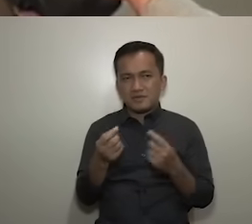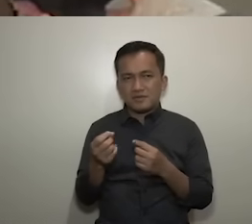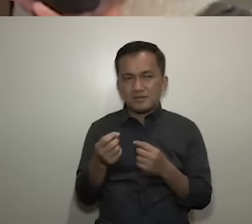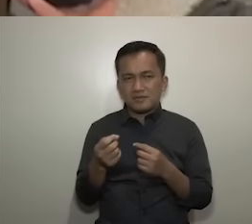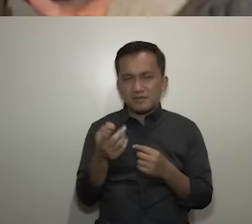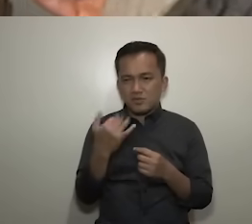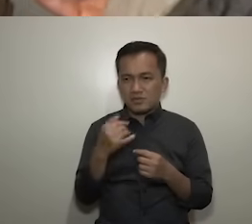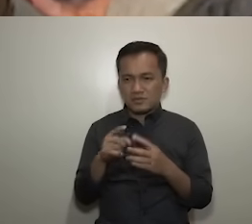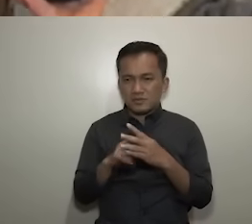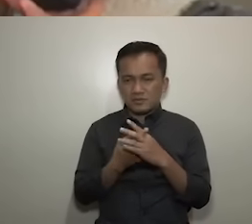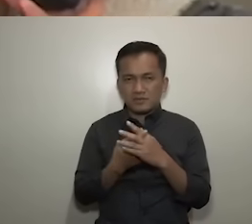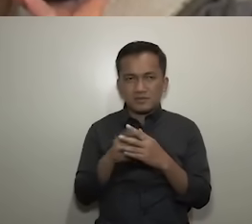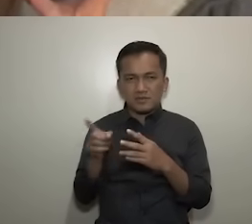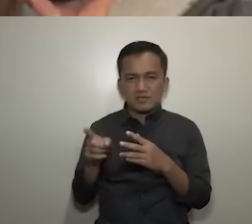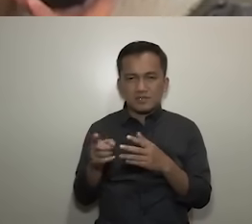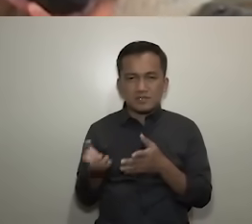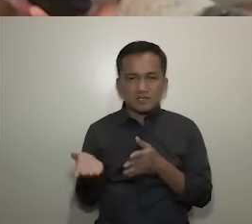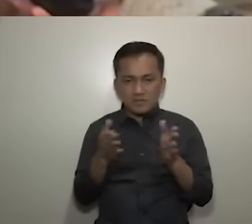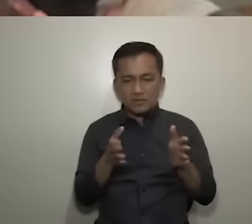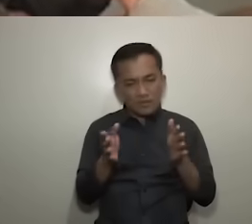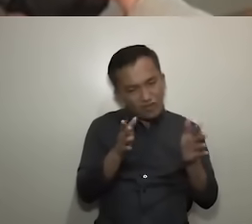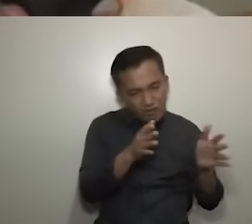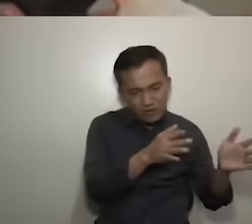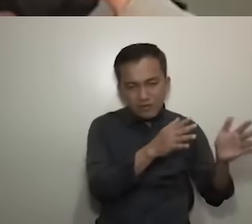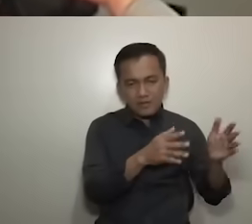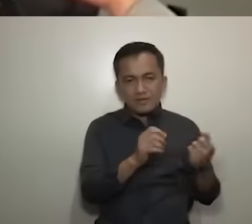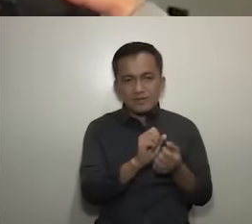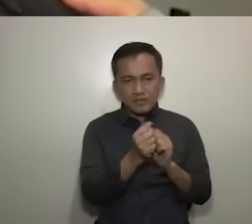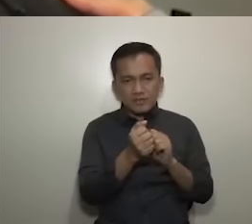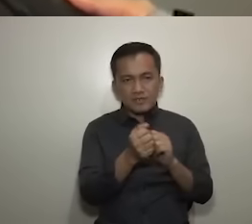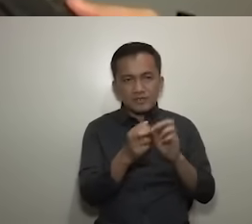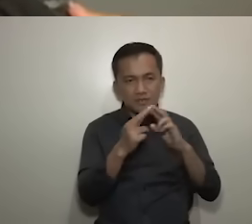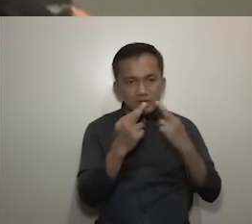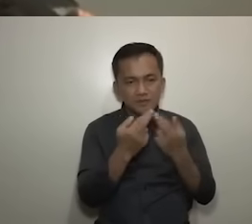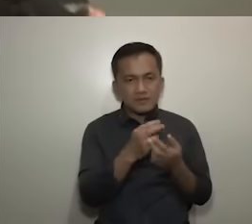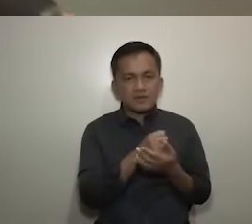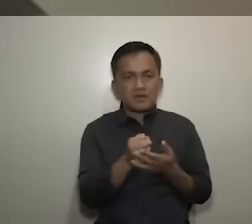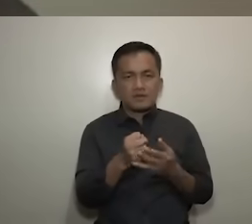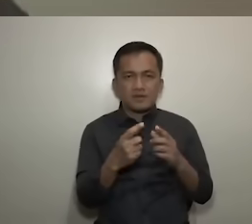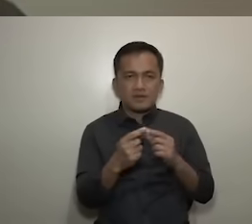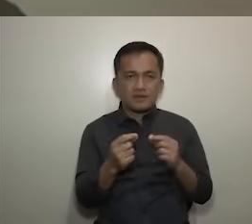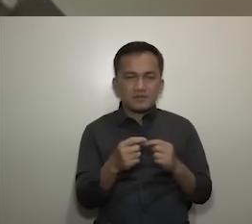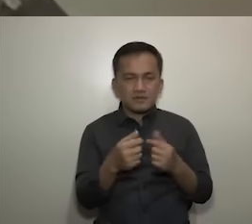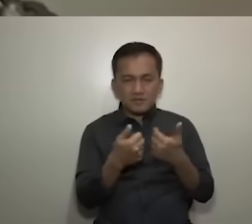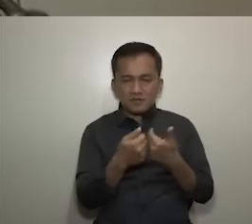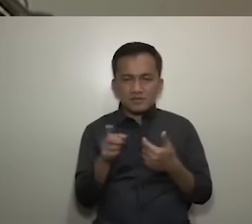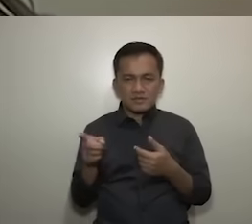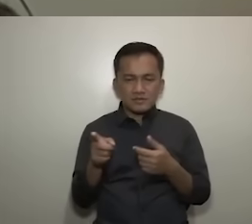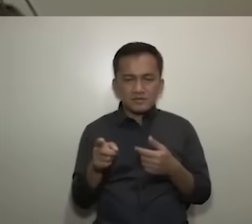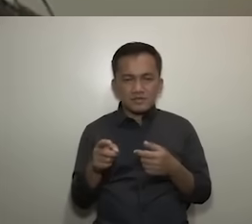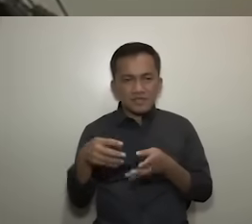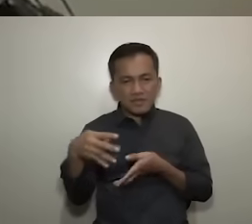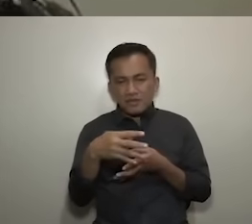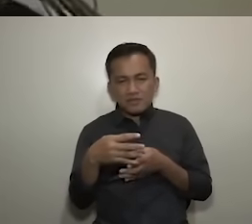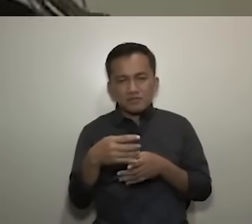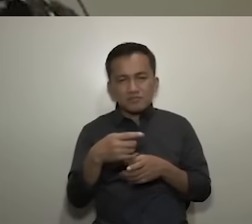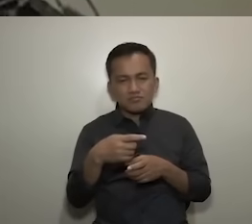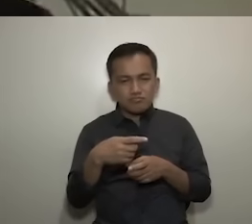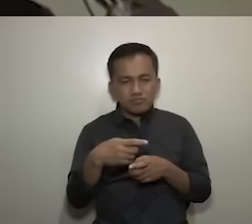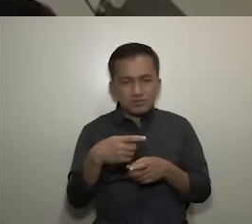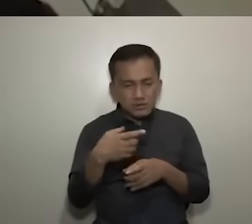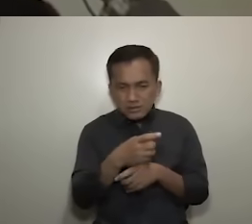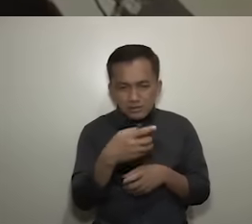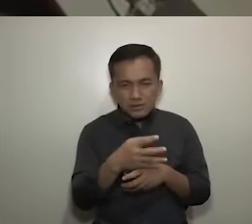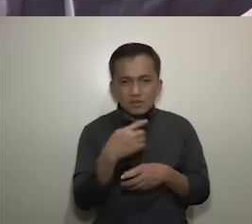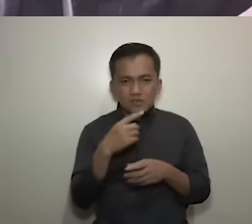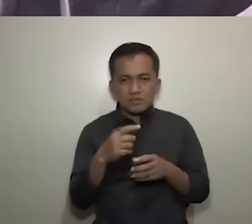unot. Simula pa lang. Tapos ngayon parang nagkaroon ng karelasyon na hapon yung girlfriend niya. Sinusumbat niya. Siya naman yung nagtulak doon